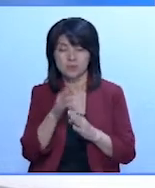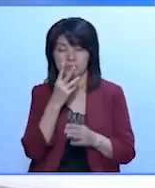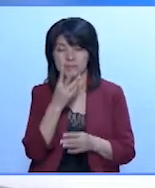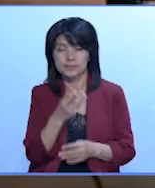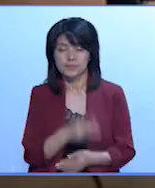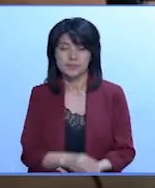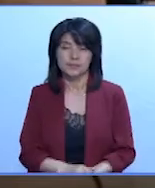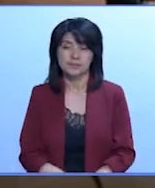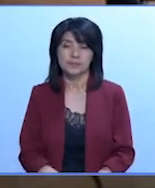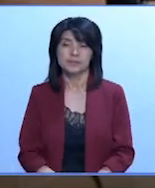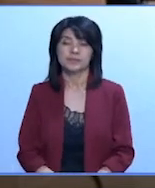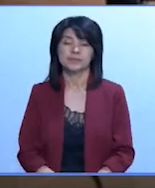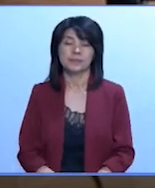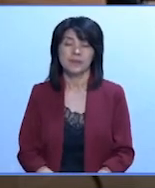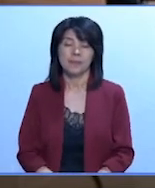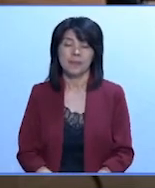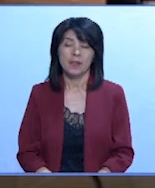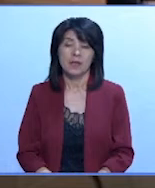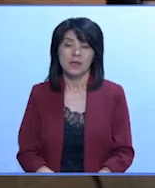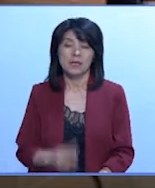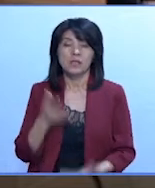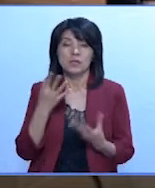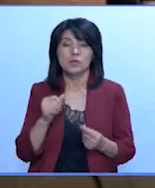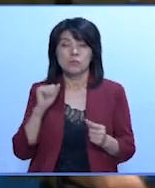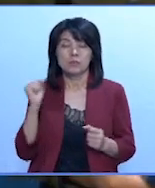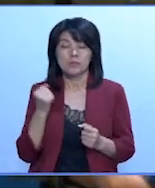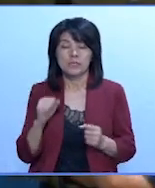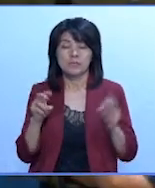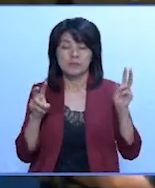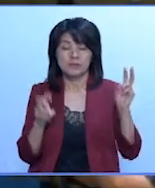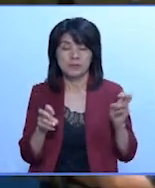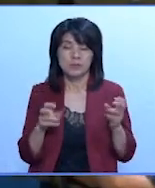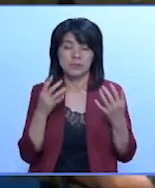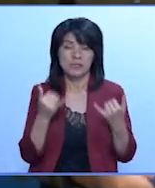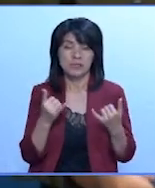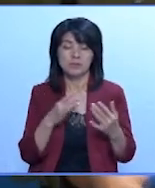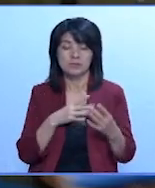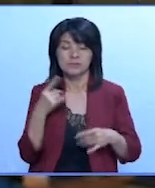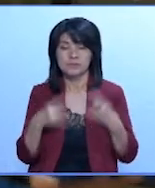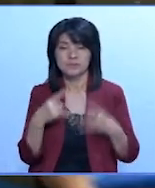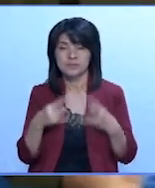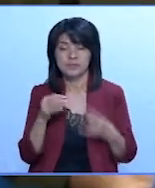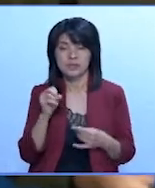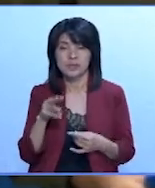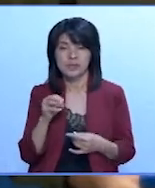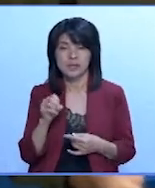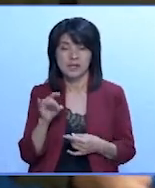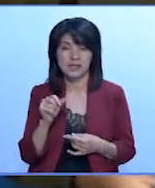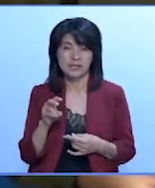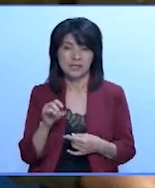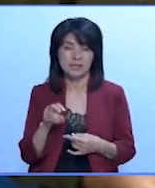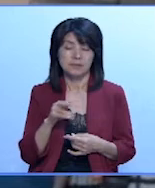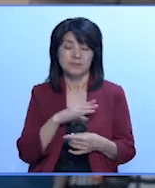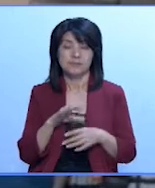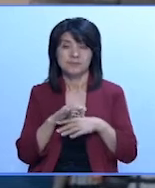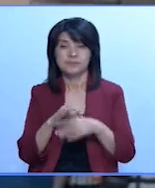салайық. Жеңіс күніне арналған мерекелік бағдарламаны тікелей эфирде телеарна жүргізушілері Қуандық Танабас пен Галина Трощева